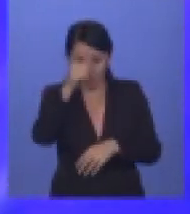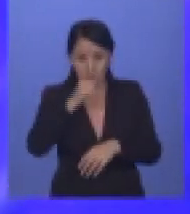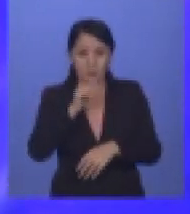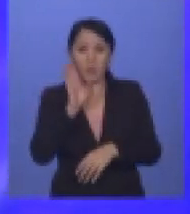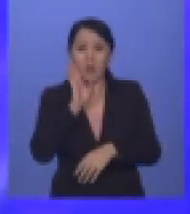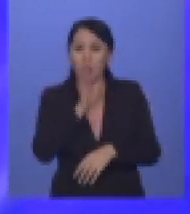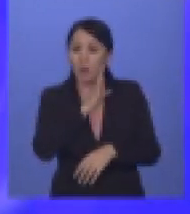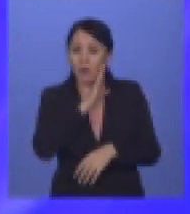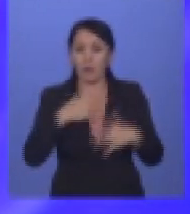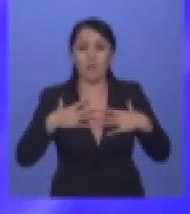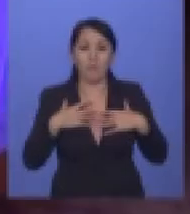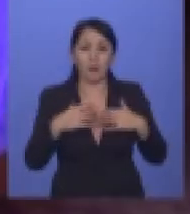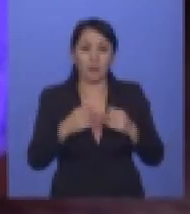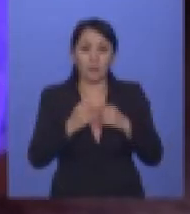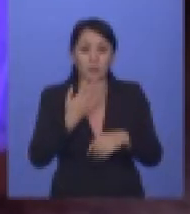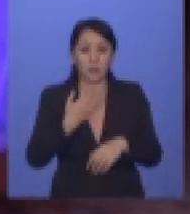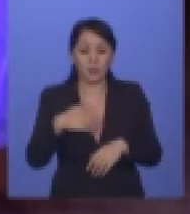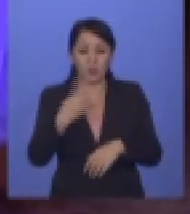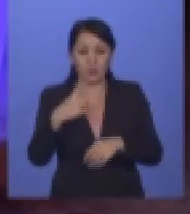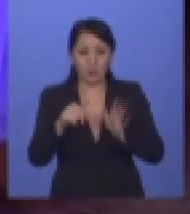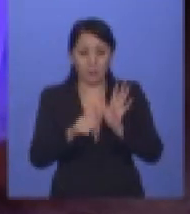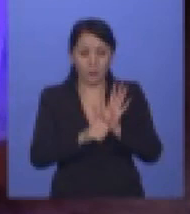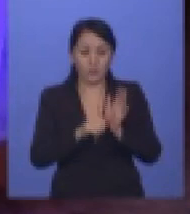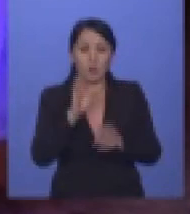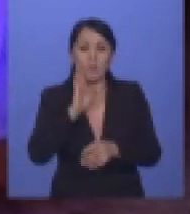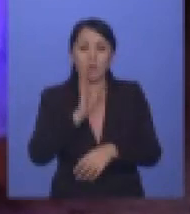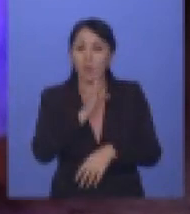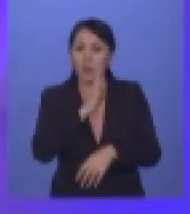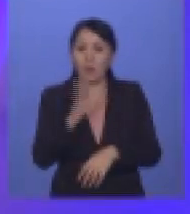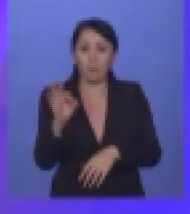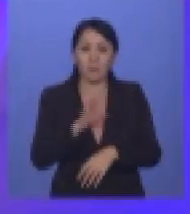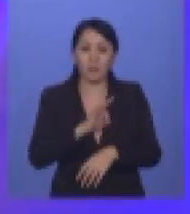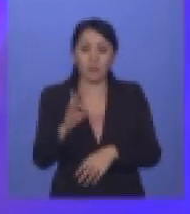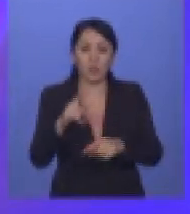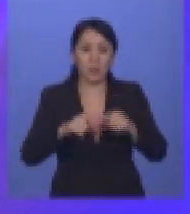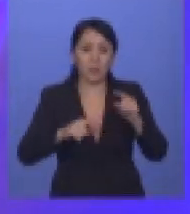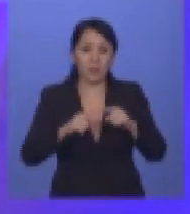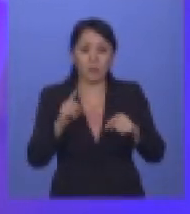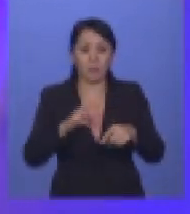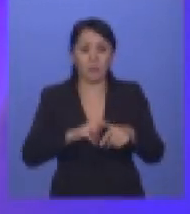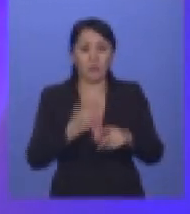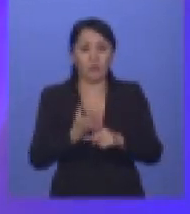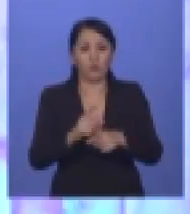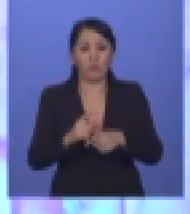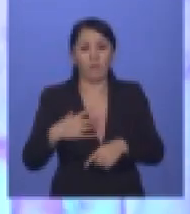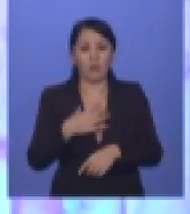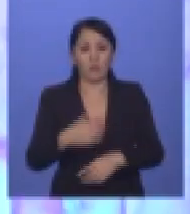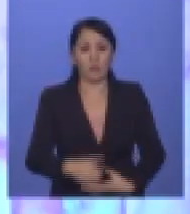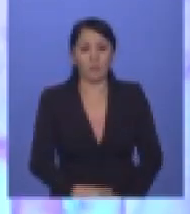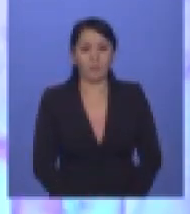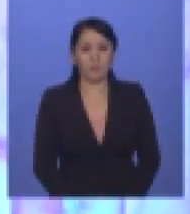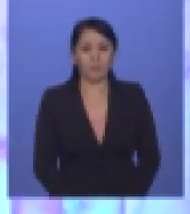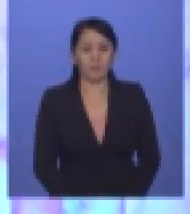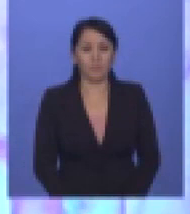мен баланың денсаулығы бір қалыпты. 26 жастағы елдің айтуынша осындай сәттерде жақындары мен дәрігерлердің қолдауы аса маңызды.